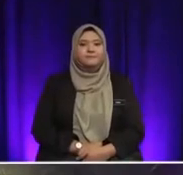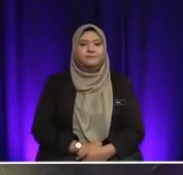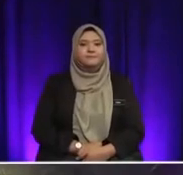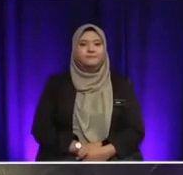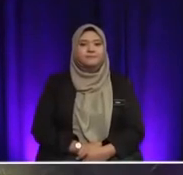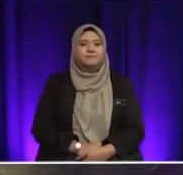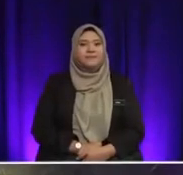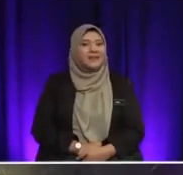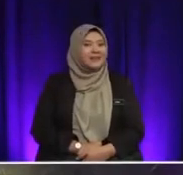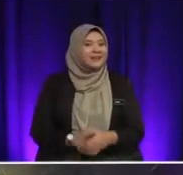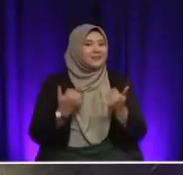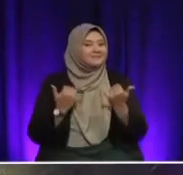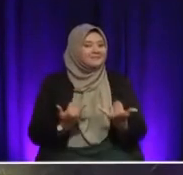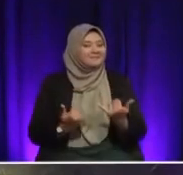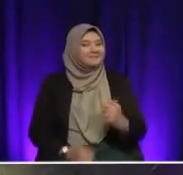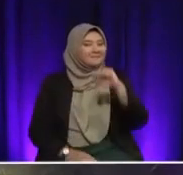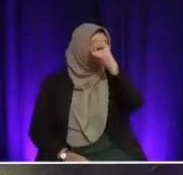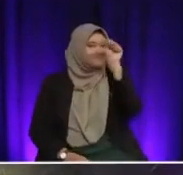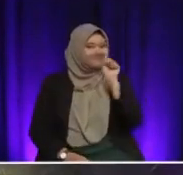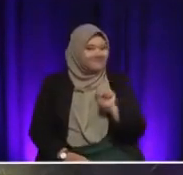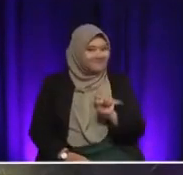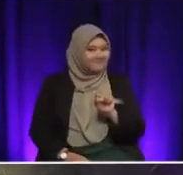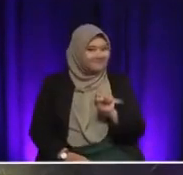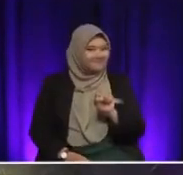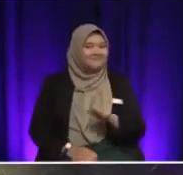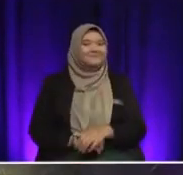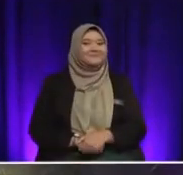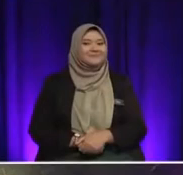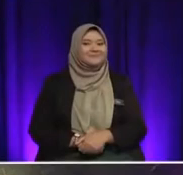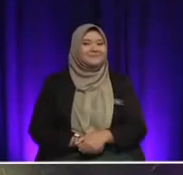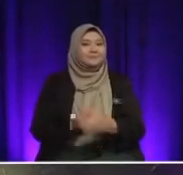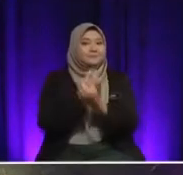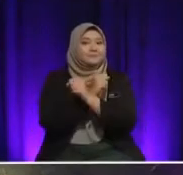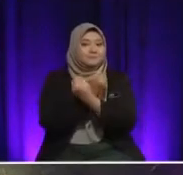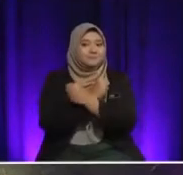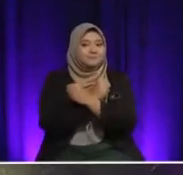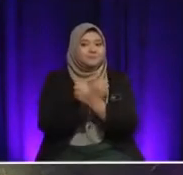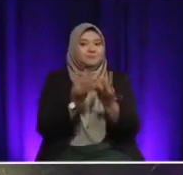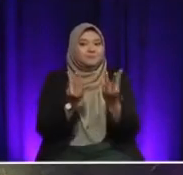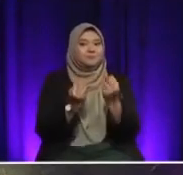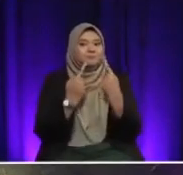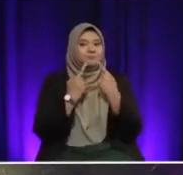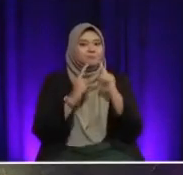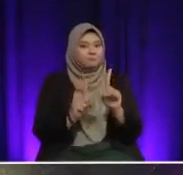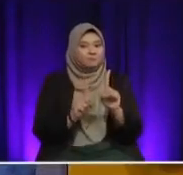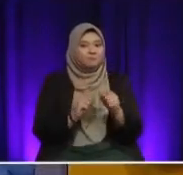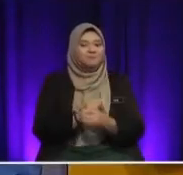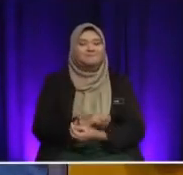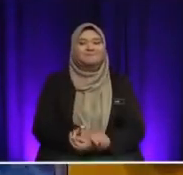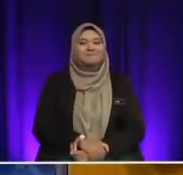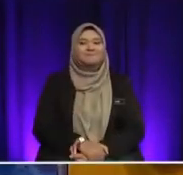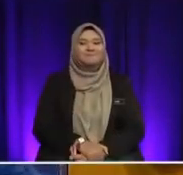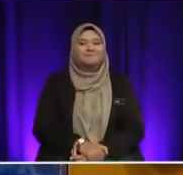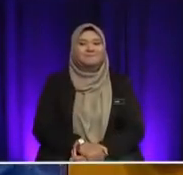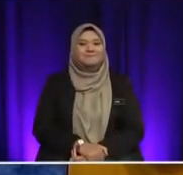Tiba sesi soalan. Tiba sesi soalan. Murid-murid di rumah pun boleh terus sama menjawab bersama-sama dengan murid kita di sini. Okey, tadi dah bagi kan